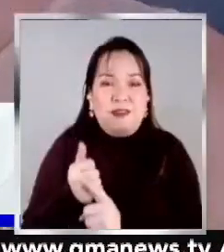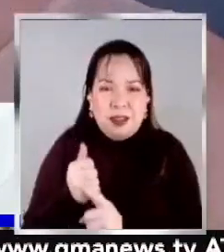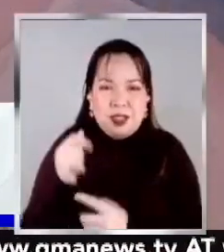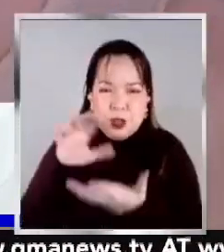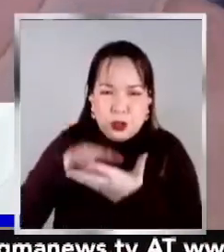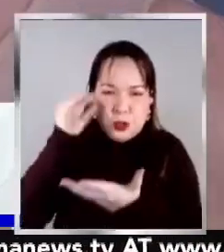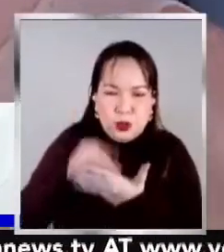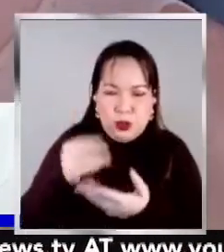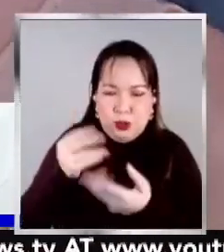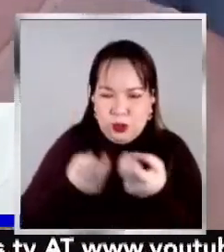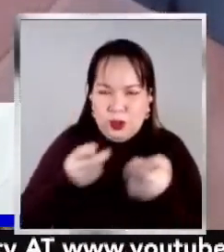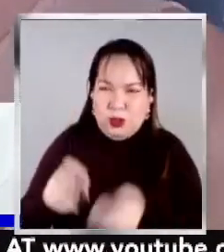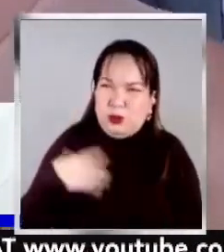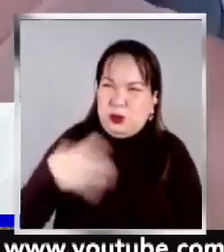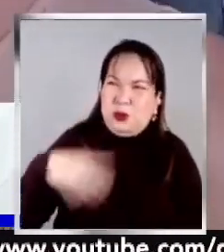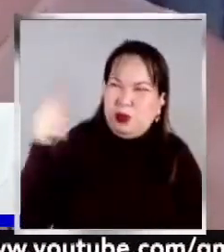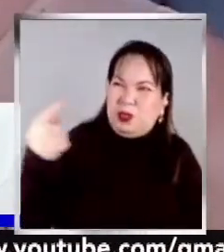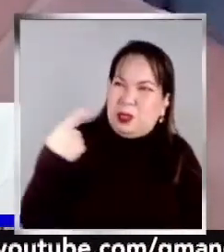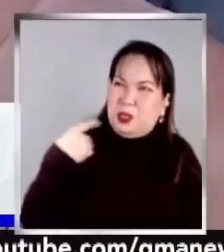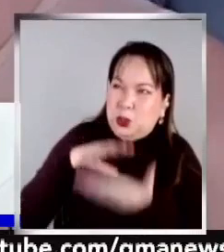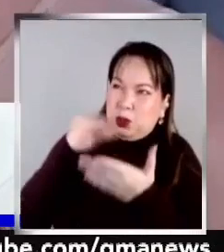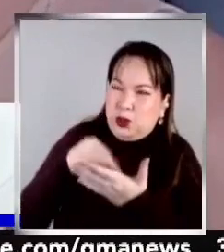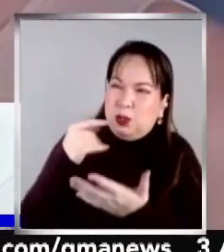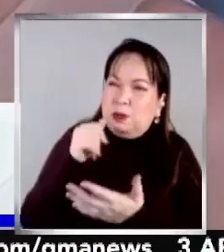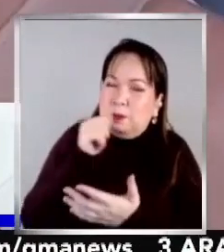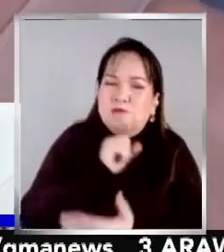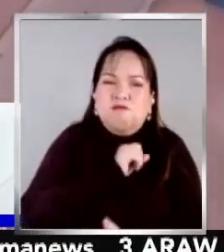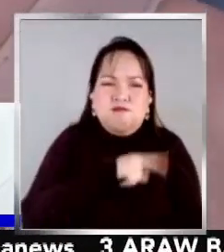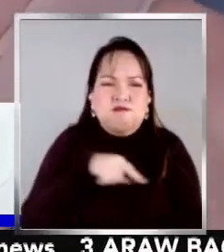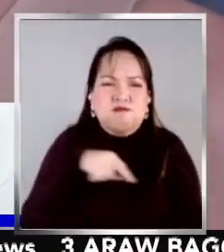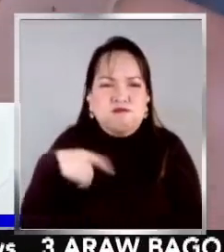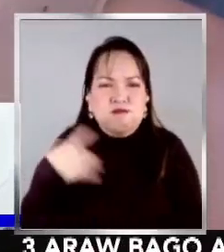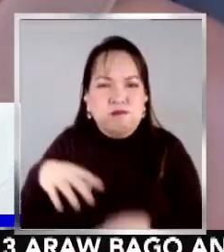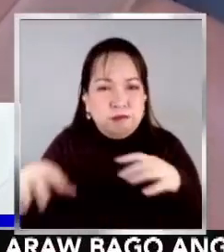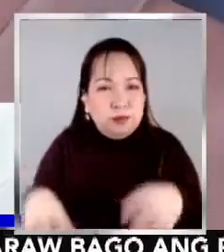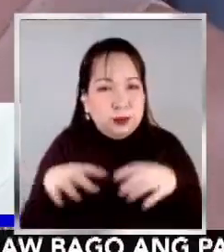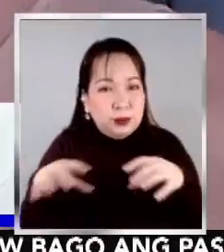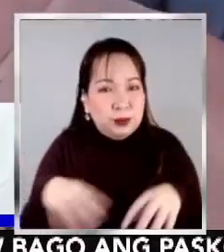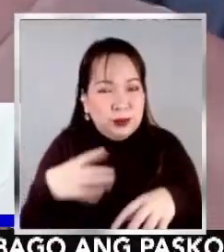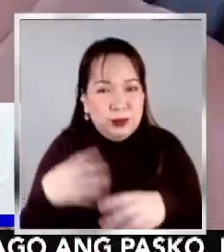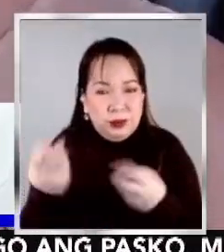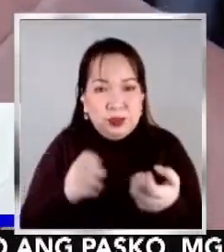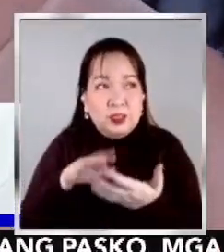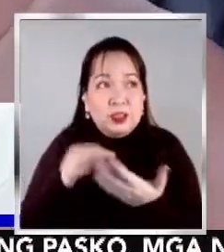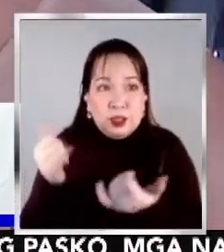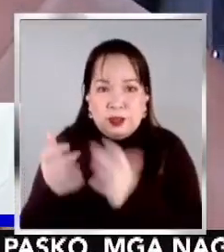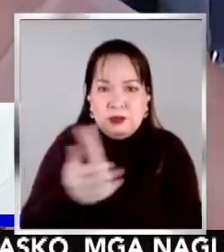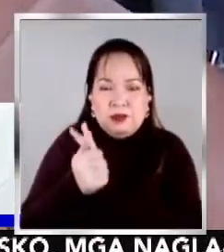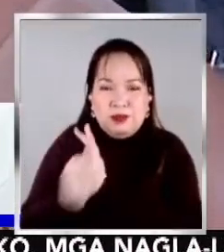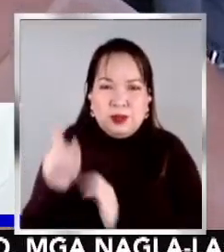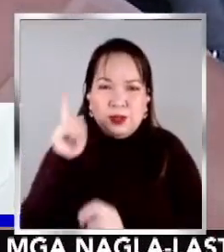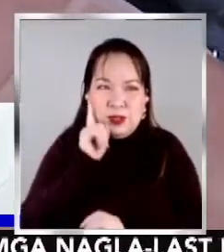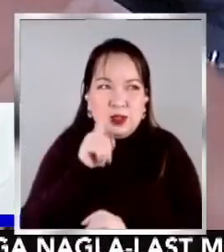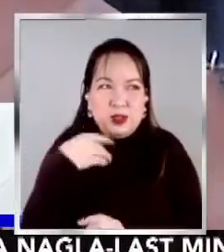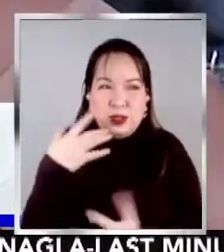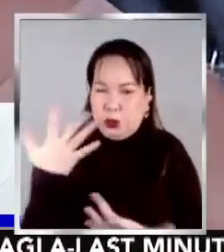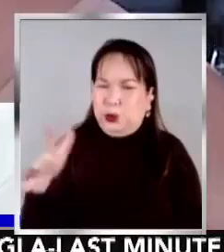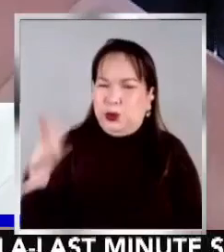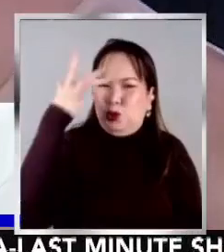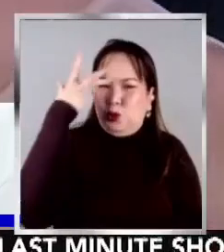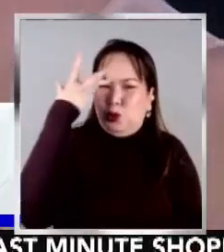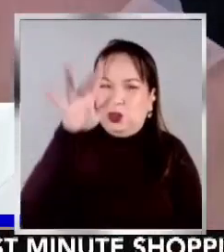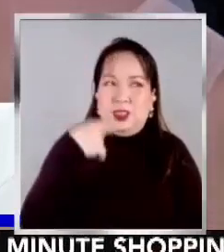talaga si Sian. I hope people can appreciate his efforts also. Kasi ang galing niya na, isa na siyang dakilang figure skater kasi nag-pass na rin siya